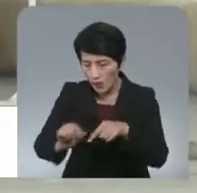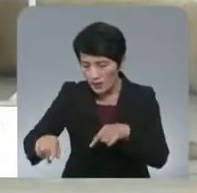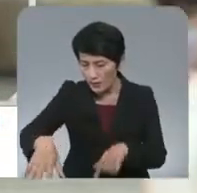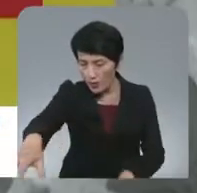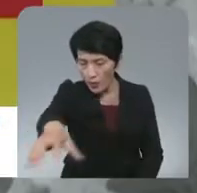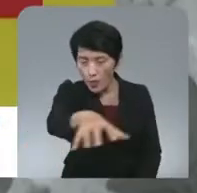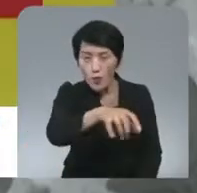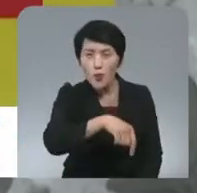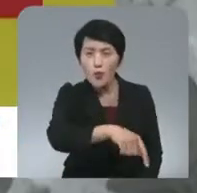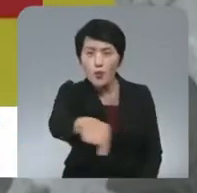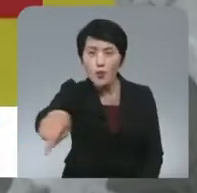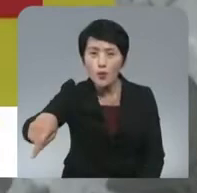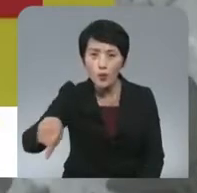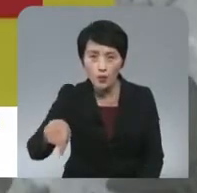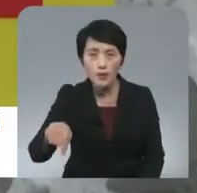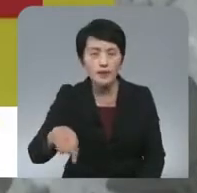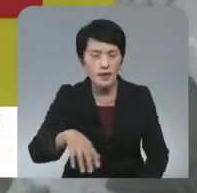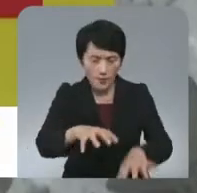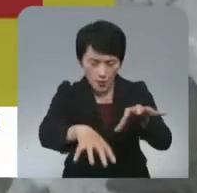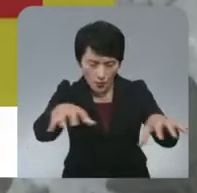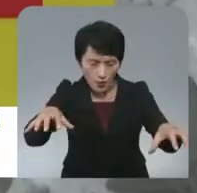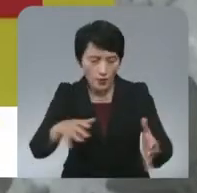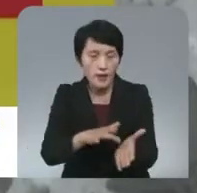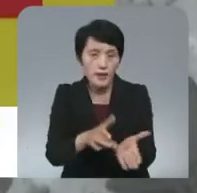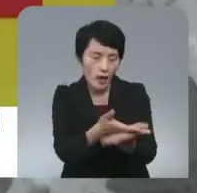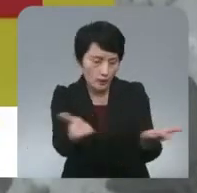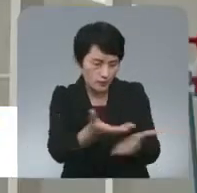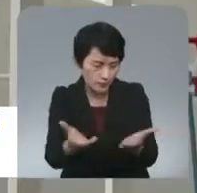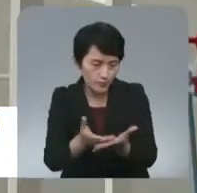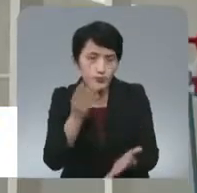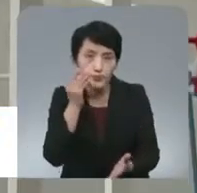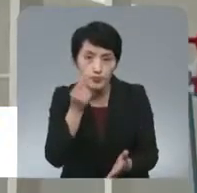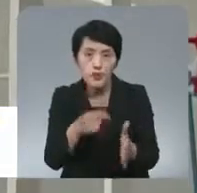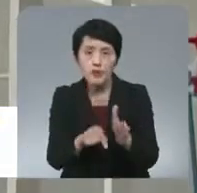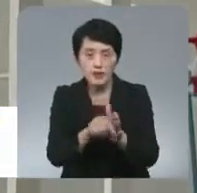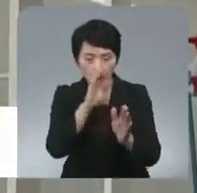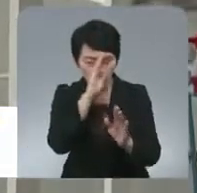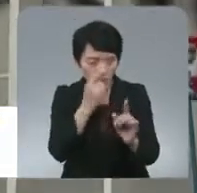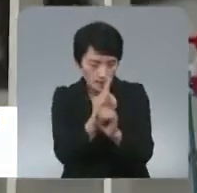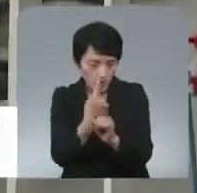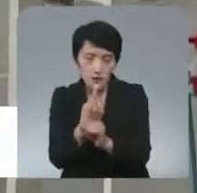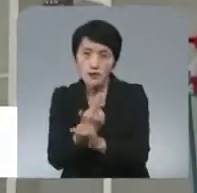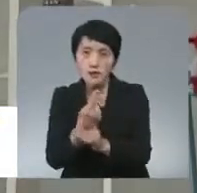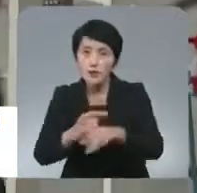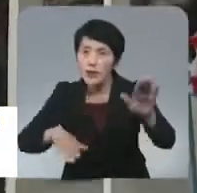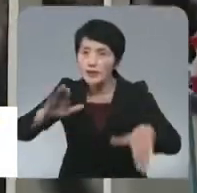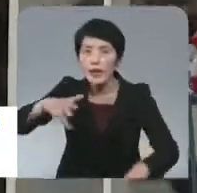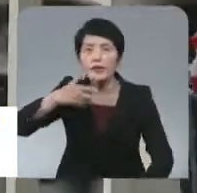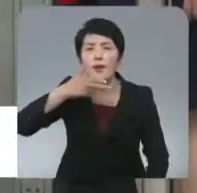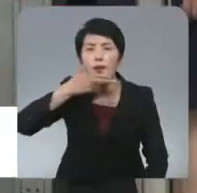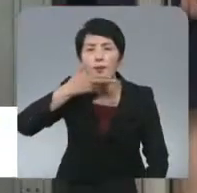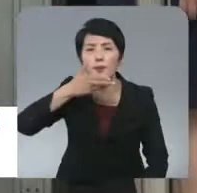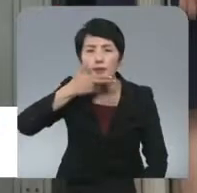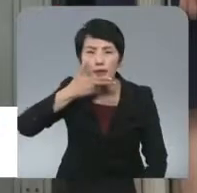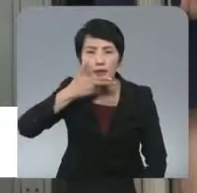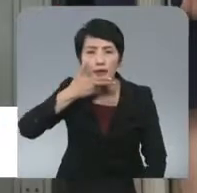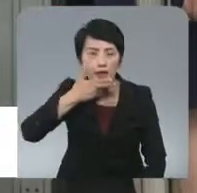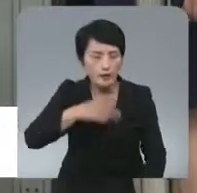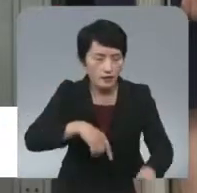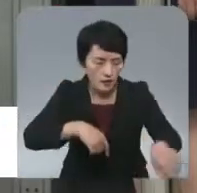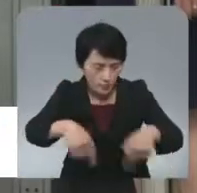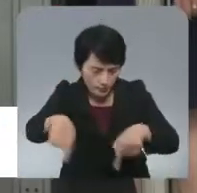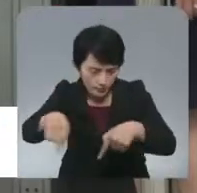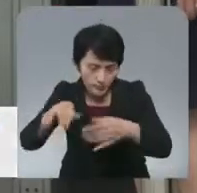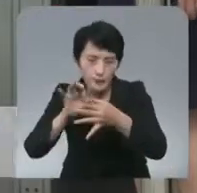别命令。军队干部当天宣誓，将彻底贯彻执行药品输送和稳定供应的艰巨任